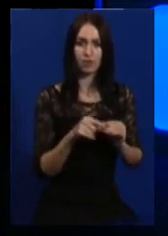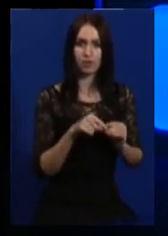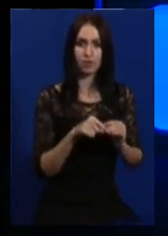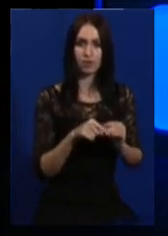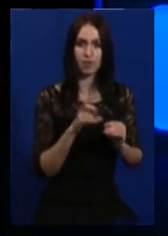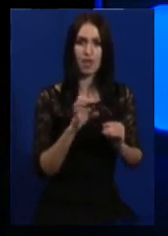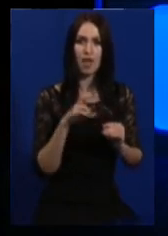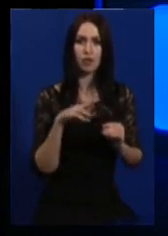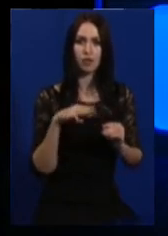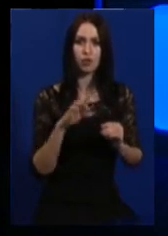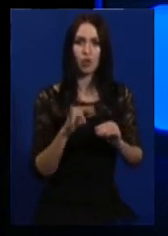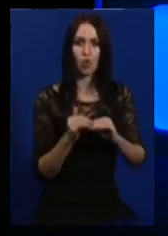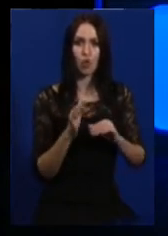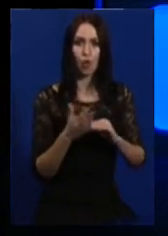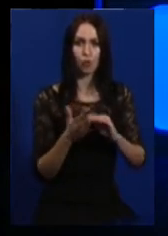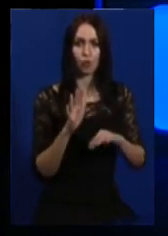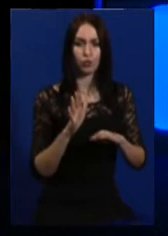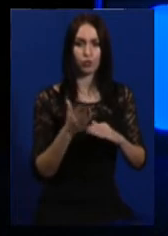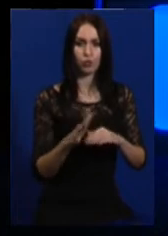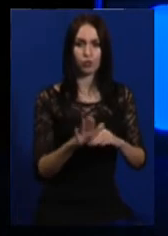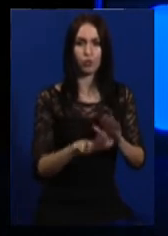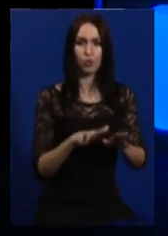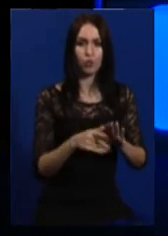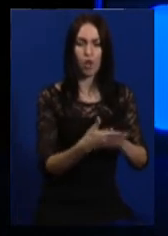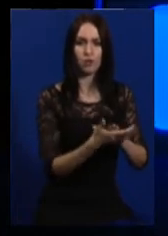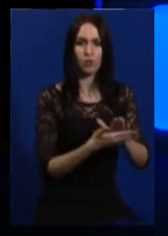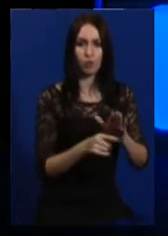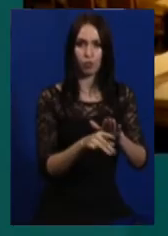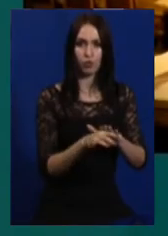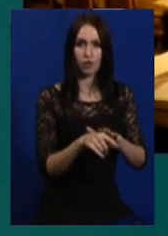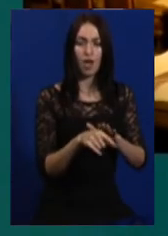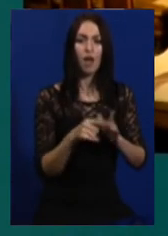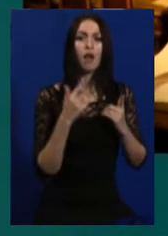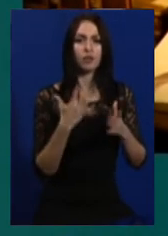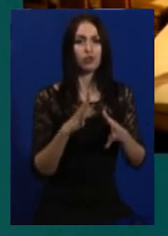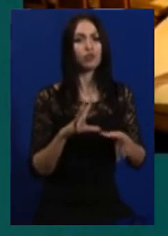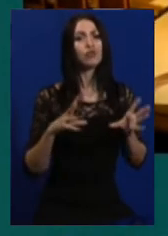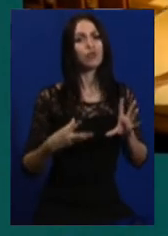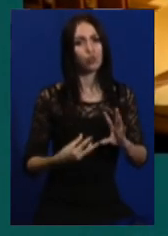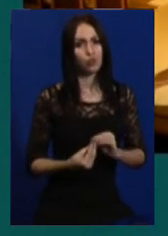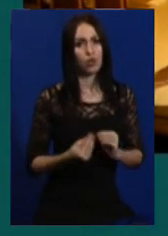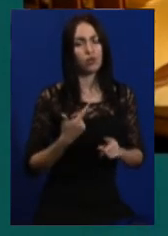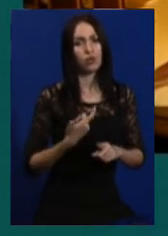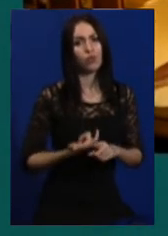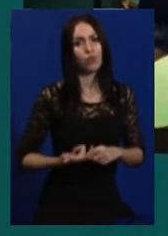стоп наши конечно же ну результаты очень